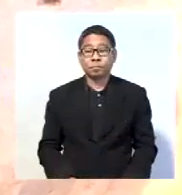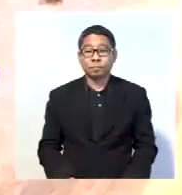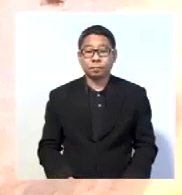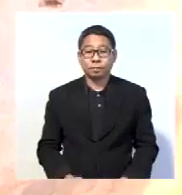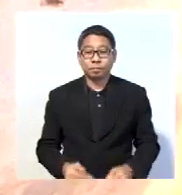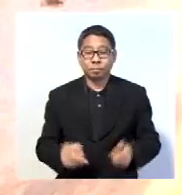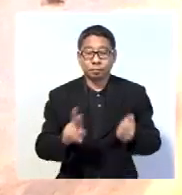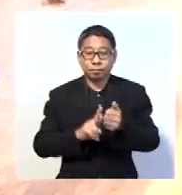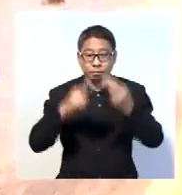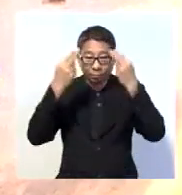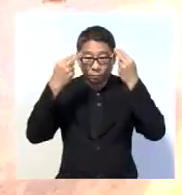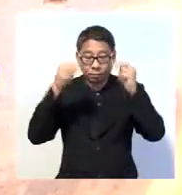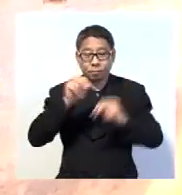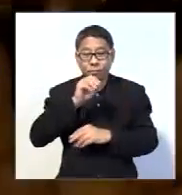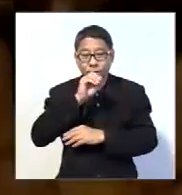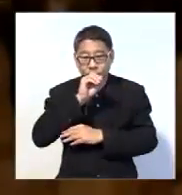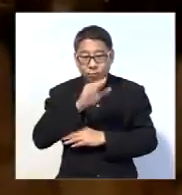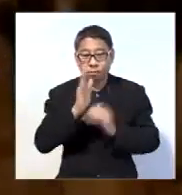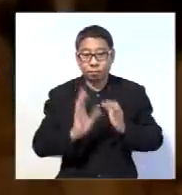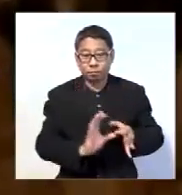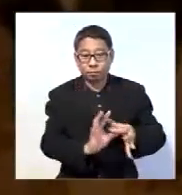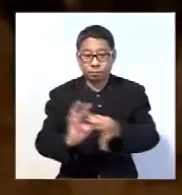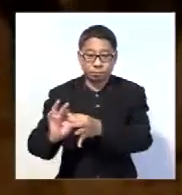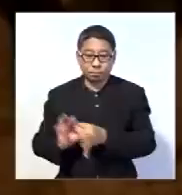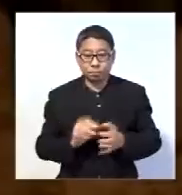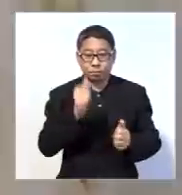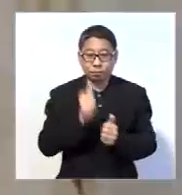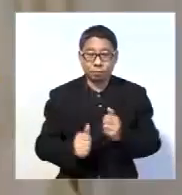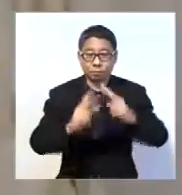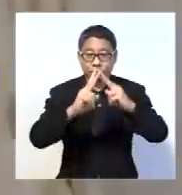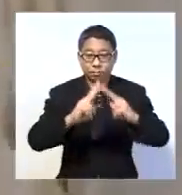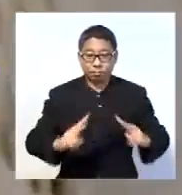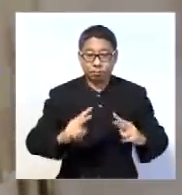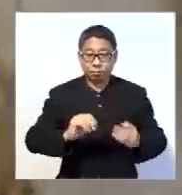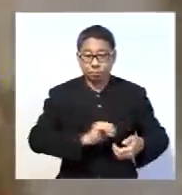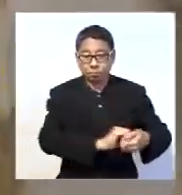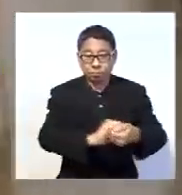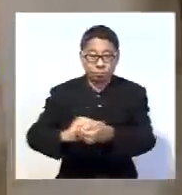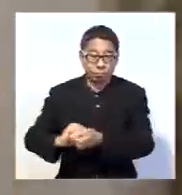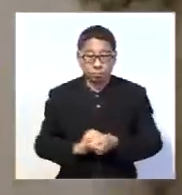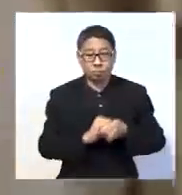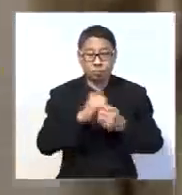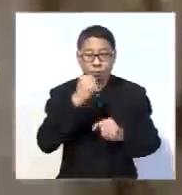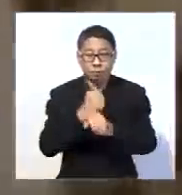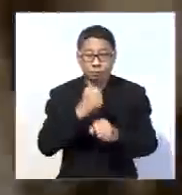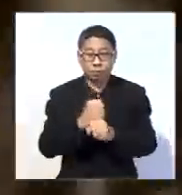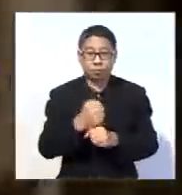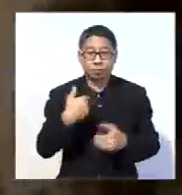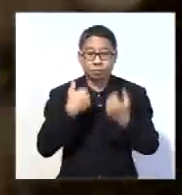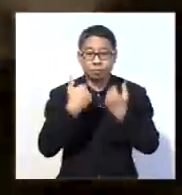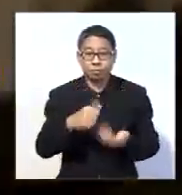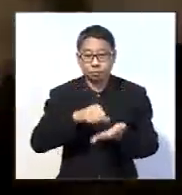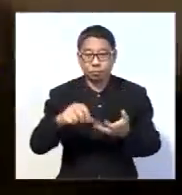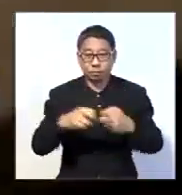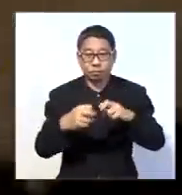พลเอกประวิตรได้กำชับคณะอนุกรรมการและหน่วยงานที่เกี่ยวข้องทุกกระทรวงนะคะให้บูรณาการการทำงานร่วมกันใน